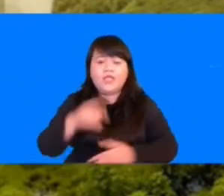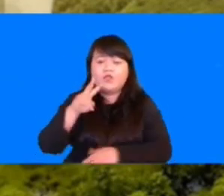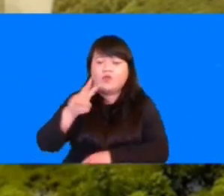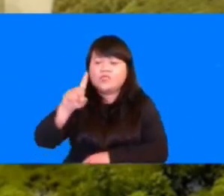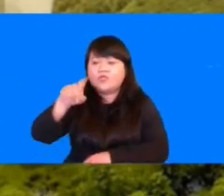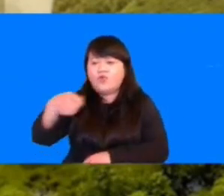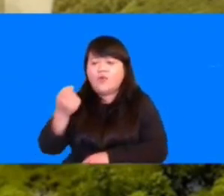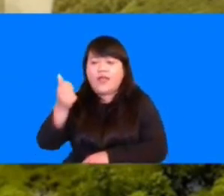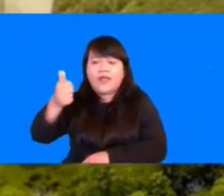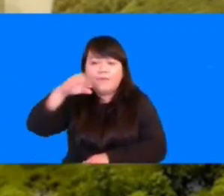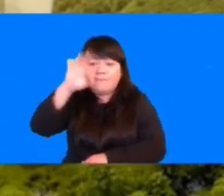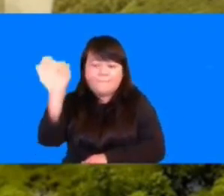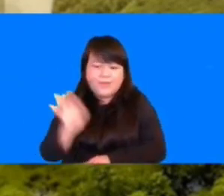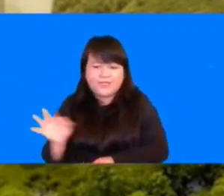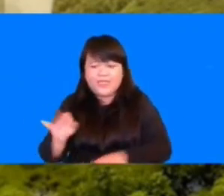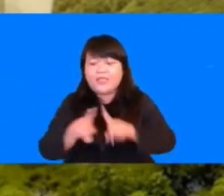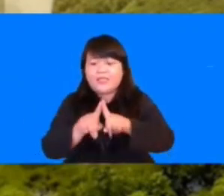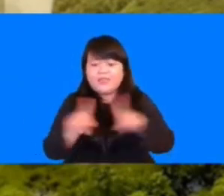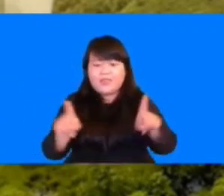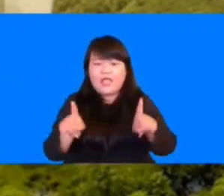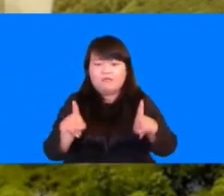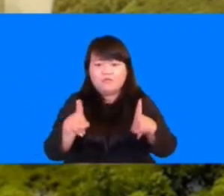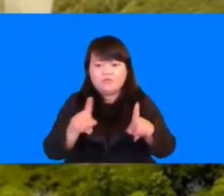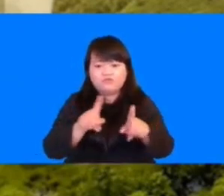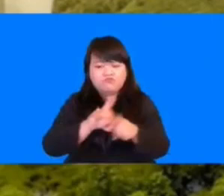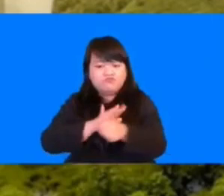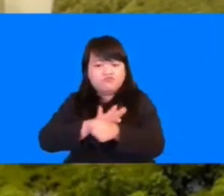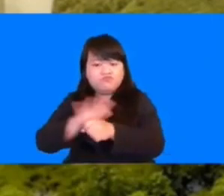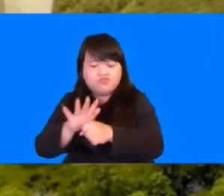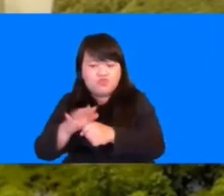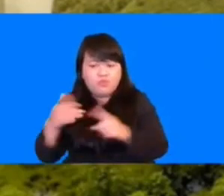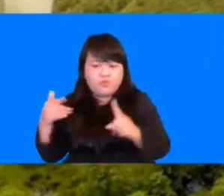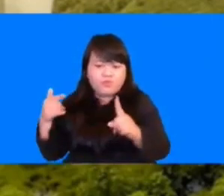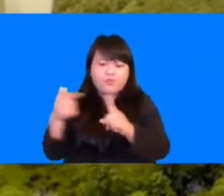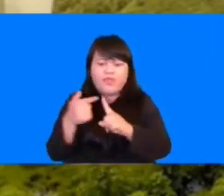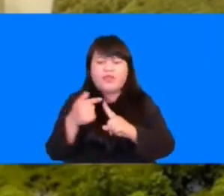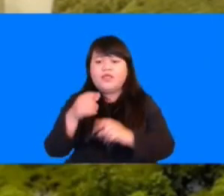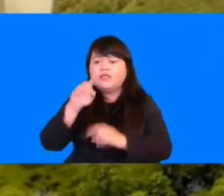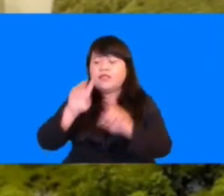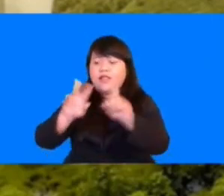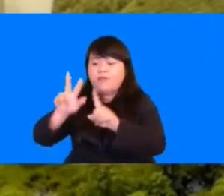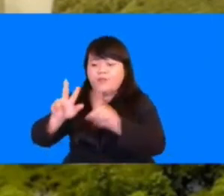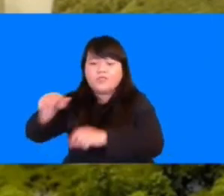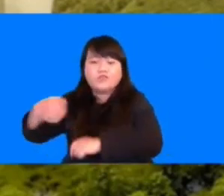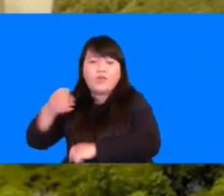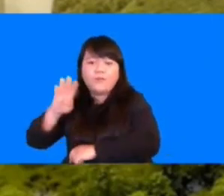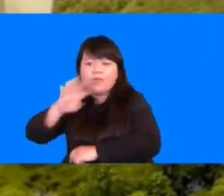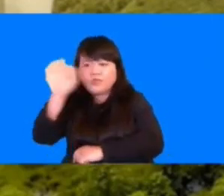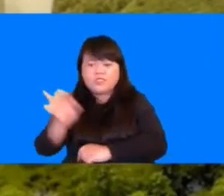21,6%, namun tren ini belum memenuhi target sebesar 18,4%.